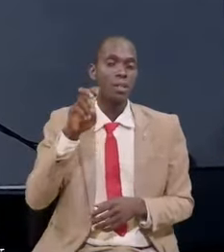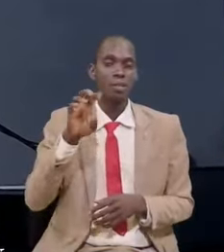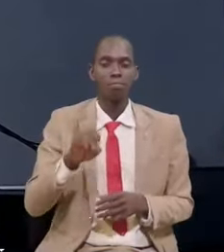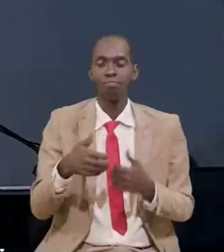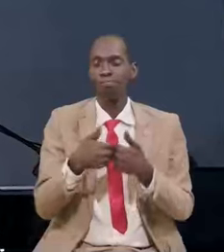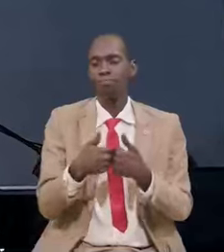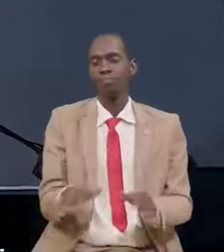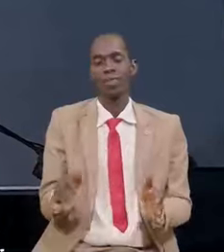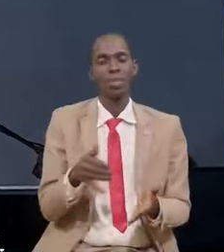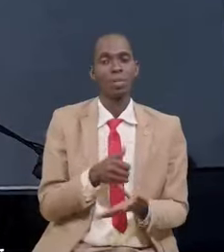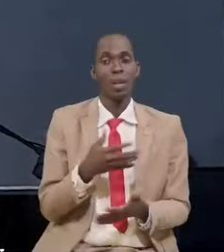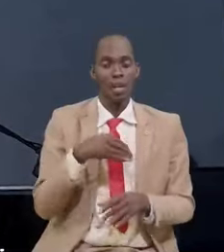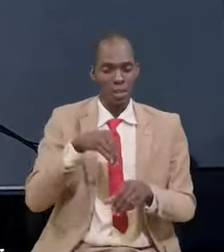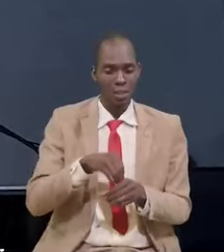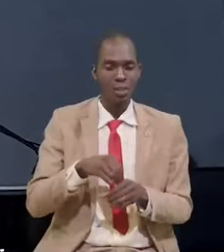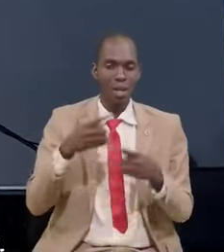Et c'était au commencement